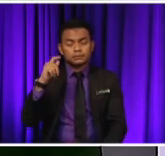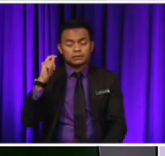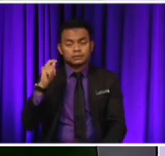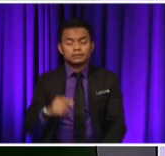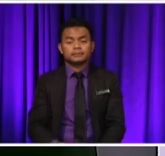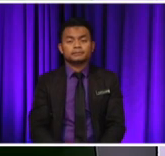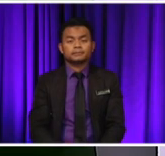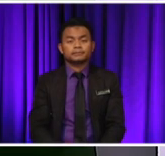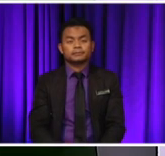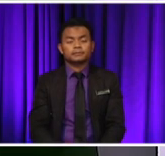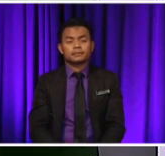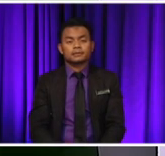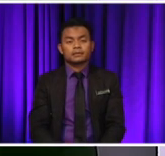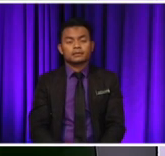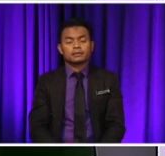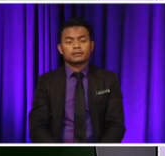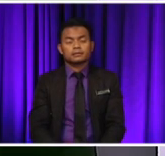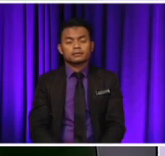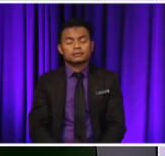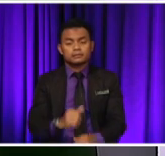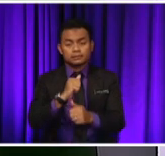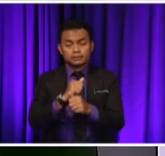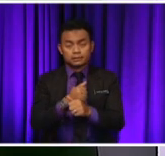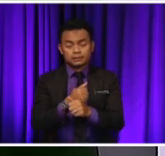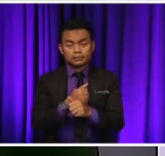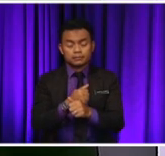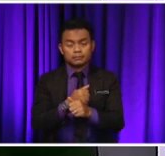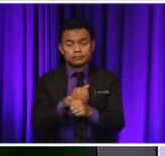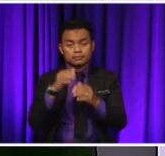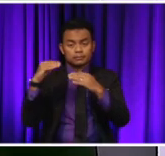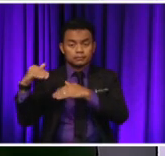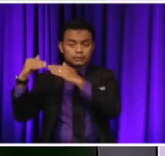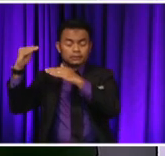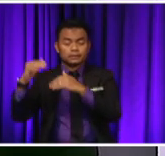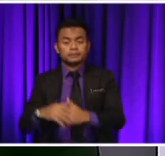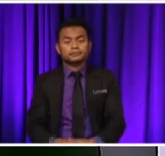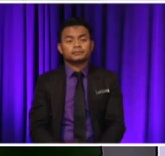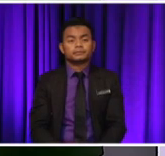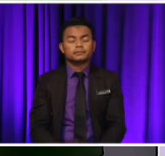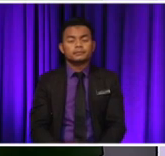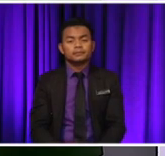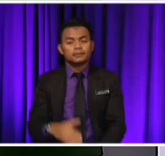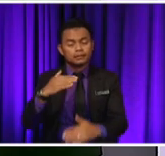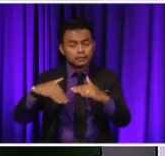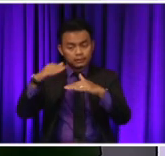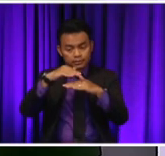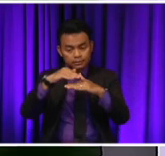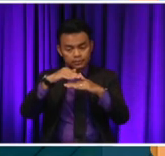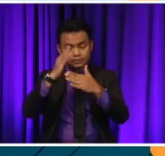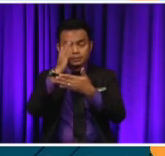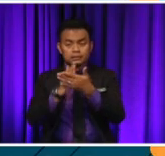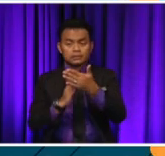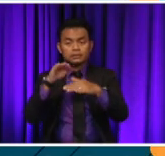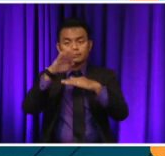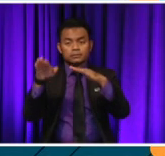peringkat pengusaha atasan pertengahan maupun bawahan jadi antara yang